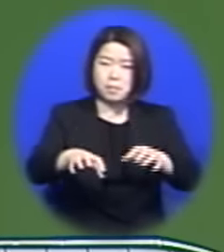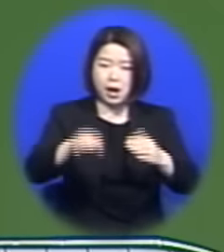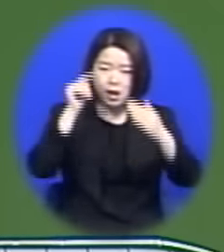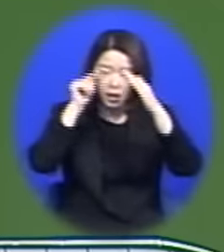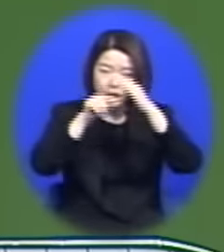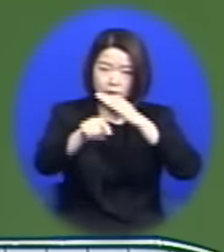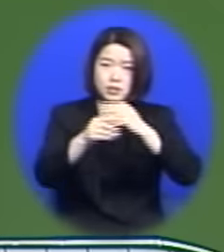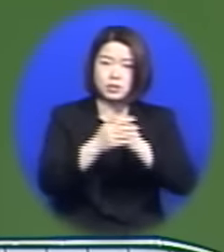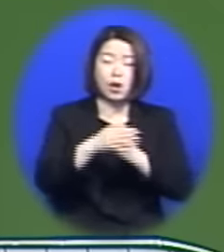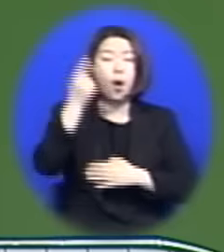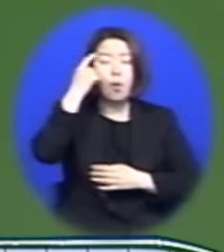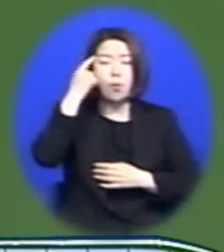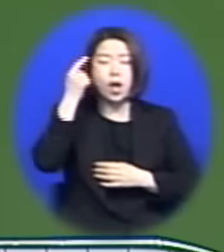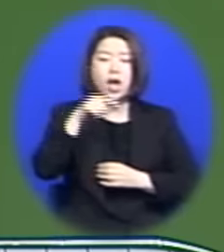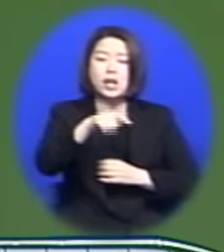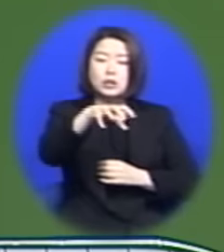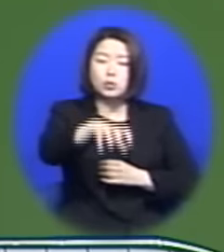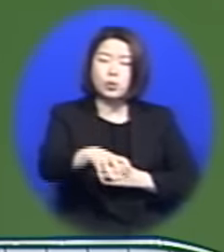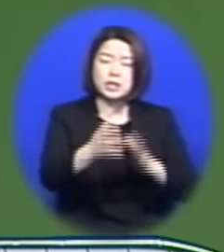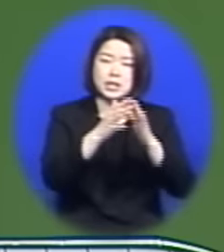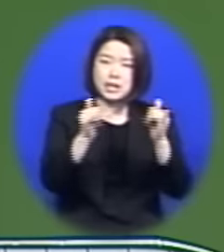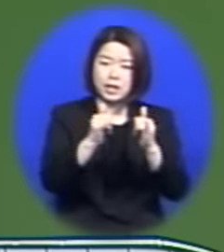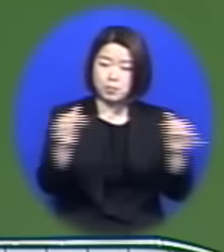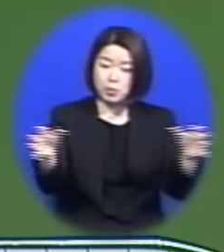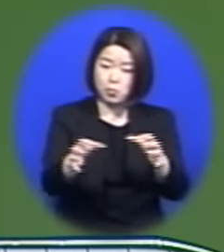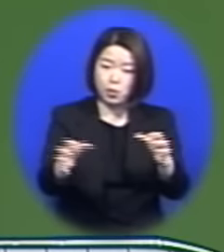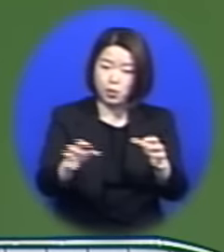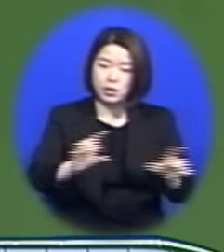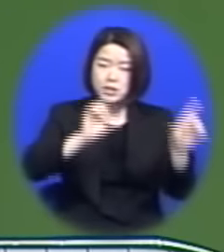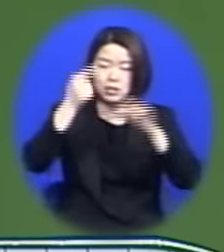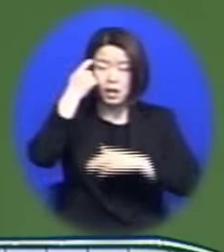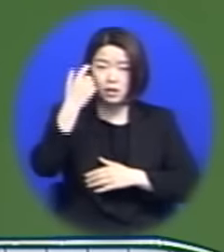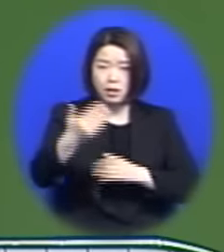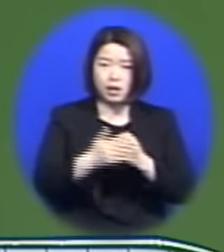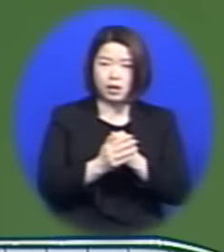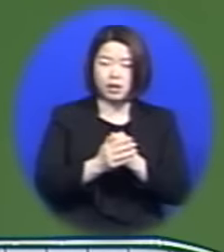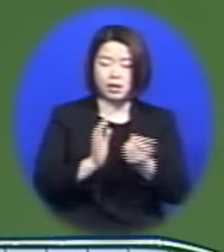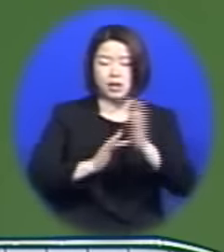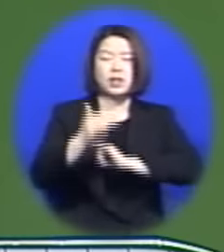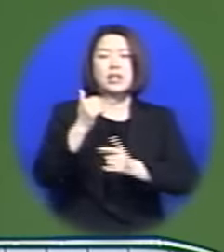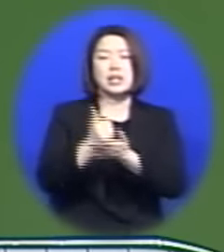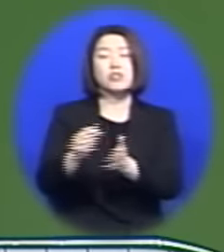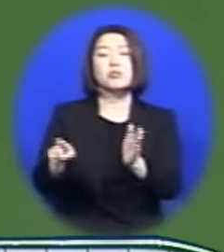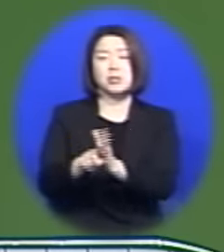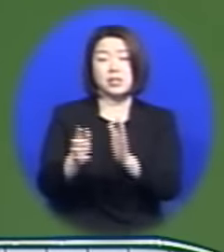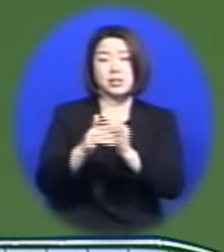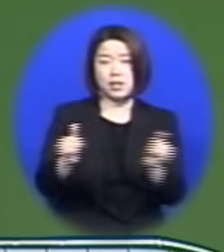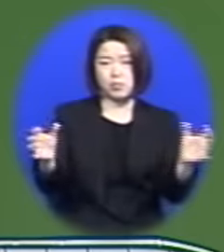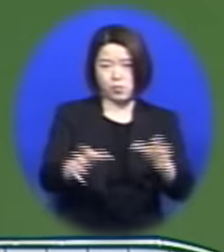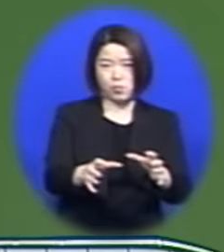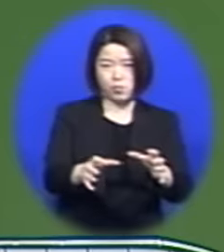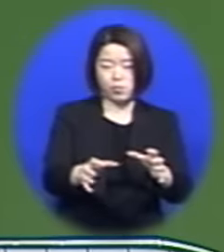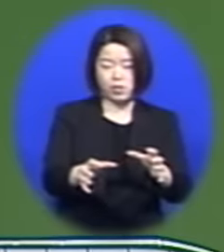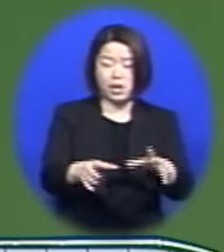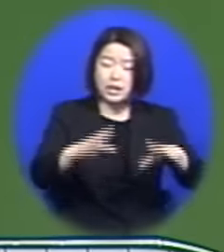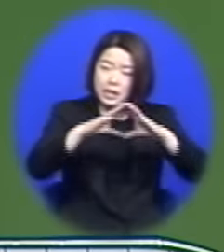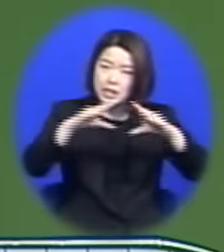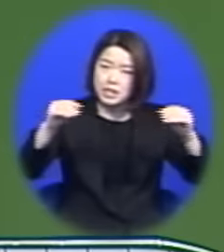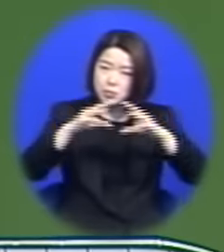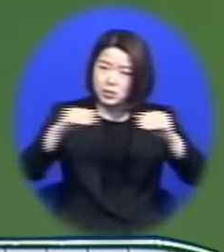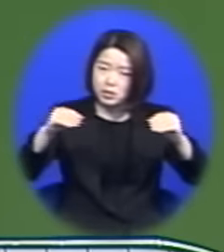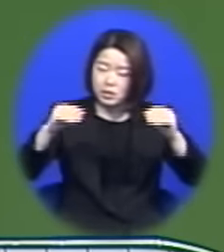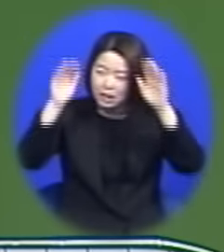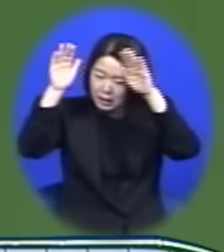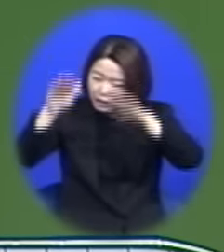사람들이 모여 사는가 예수 믿는 사람들이에요 그 이집트가 회교권 나라입니다 학교로 애를